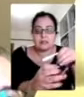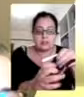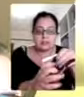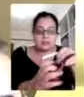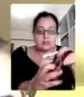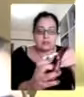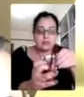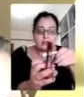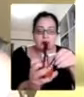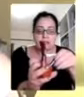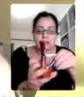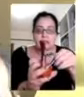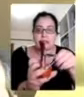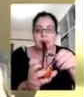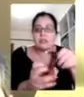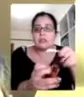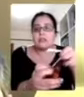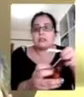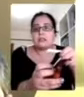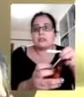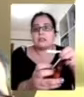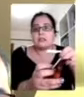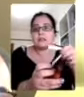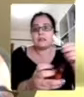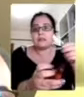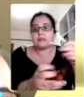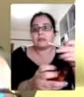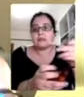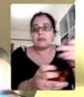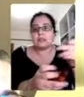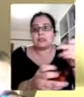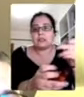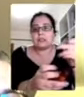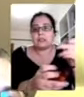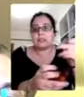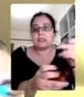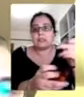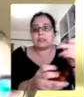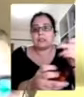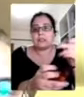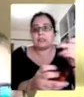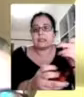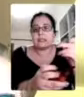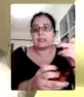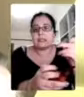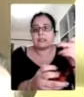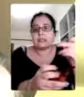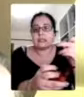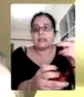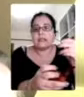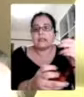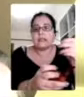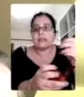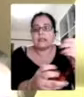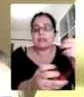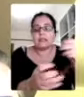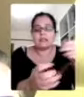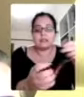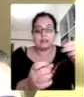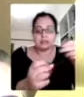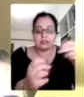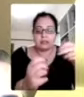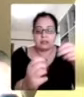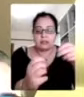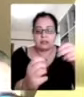Şimdi bu sefer şeyi deneyeceğim ben. Nasıl yapacağız bilmiyorum ama bu videoyu kaydetme opsiyonu veriyor galiba Facebook. Bu Evet. videoyu